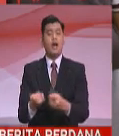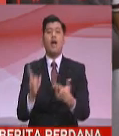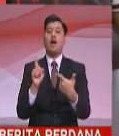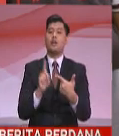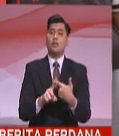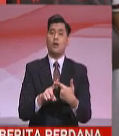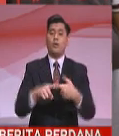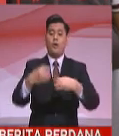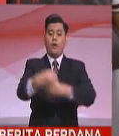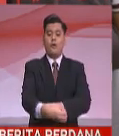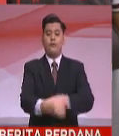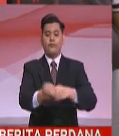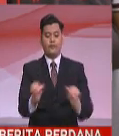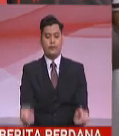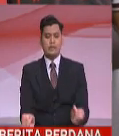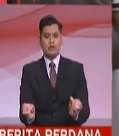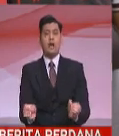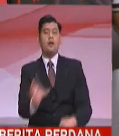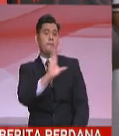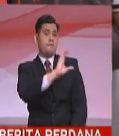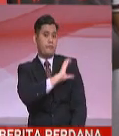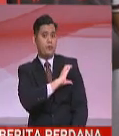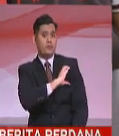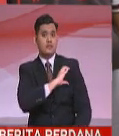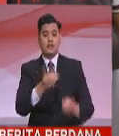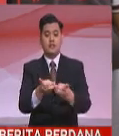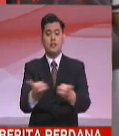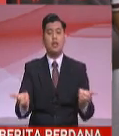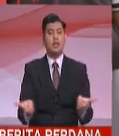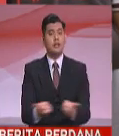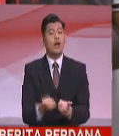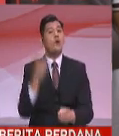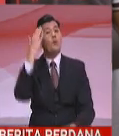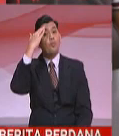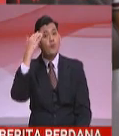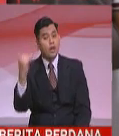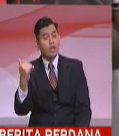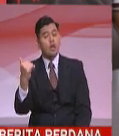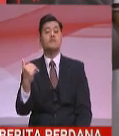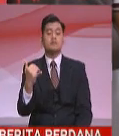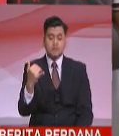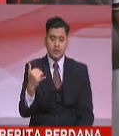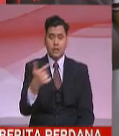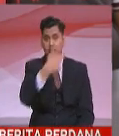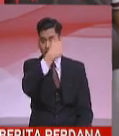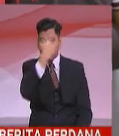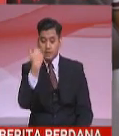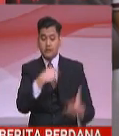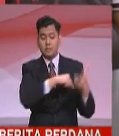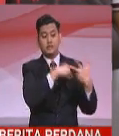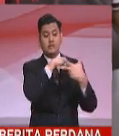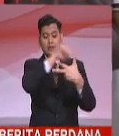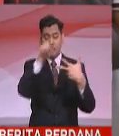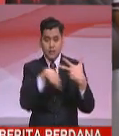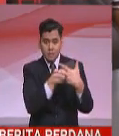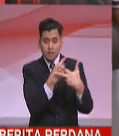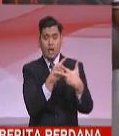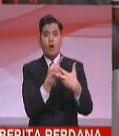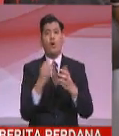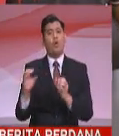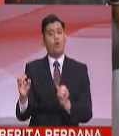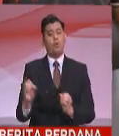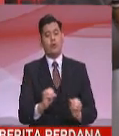pejabat polis daerah, sebab mereka memang beroperasi 24 jam.